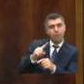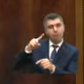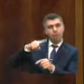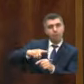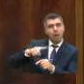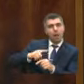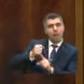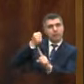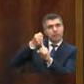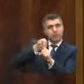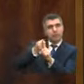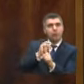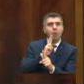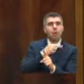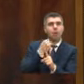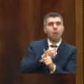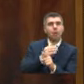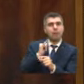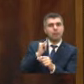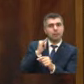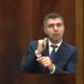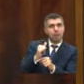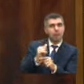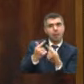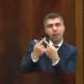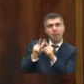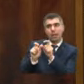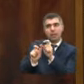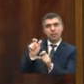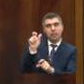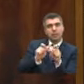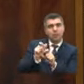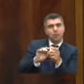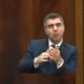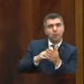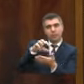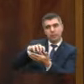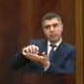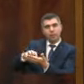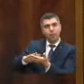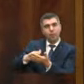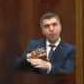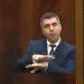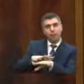التي تبذلها الحكومة بجميع مكوناتها وفروعها الإدارية في الجهات والأقاليم